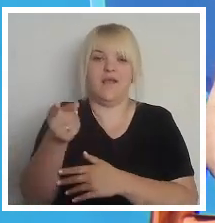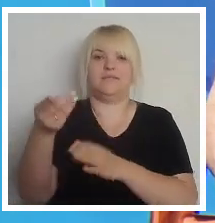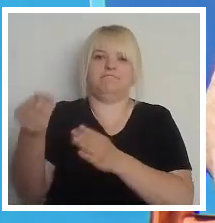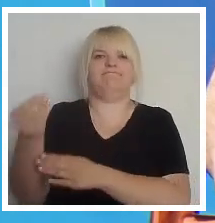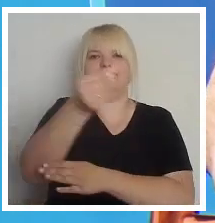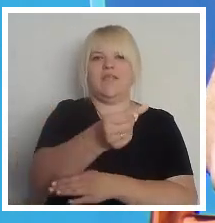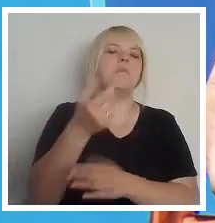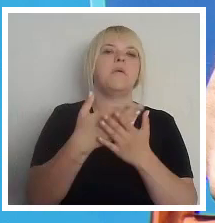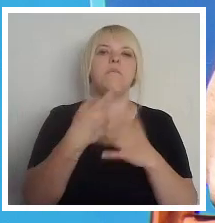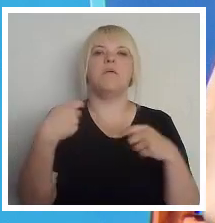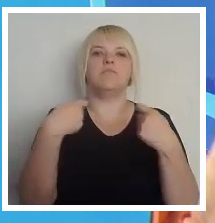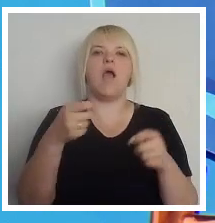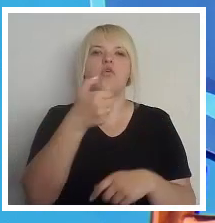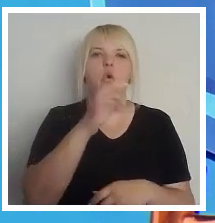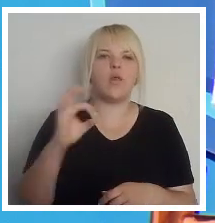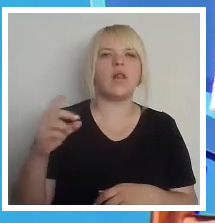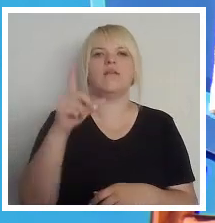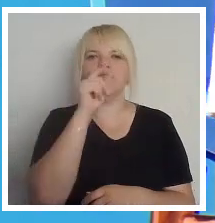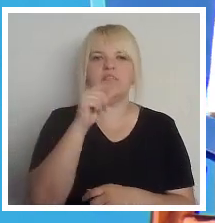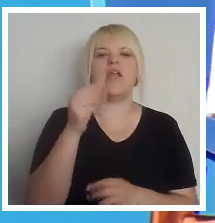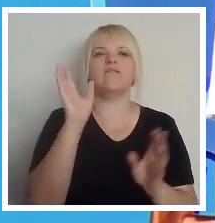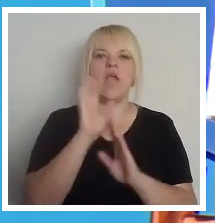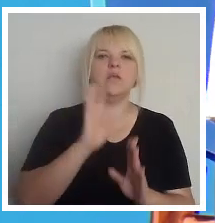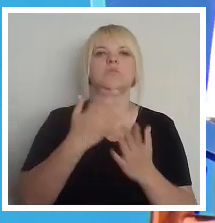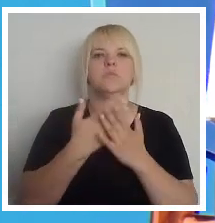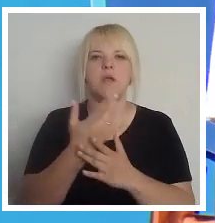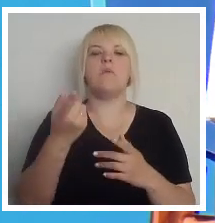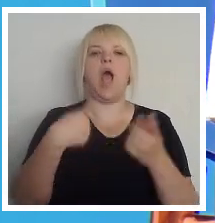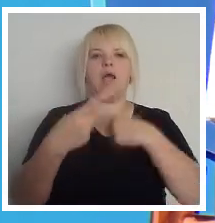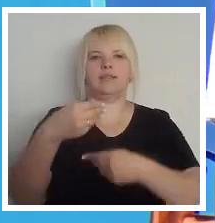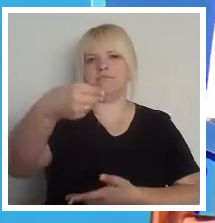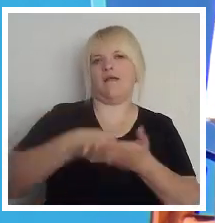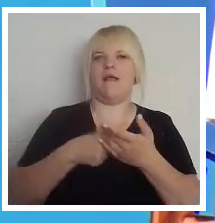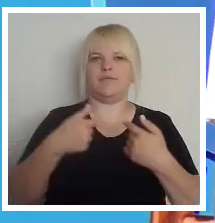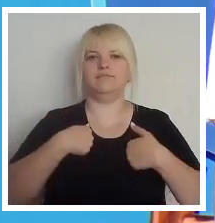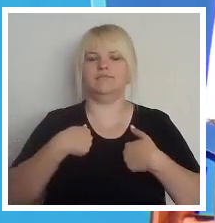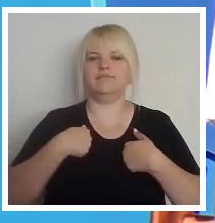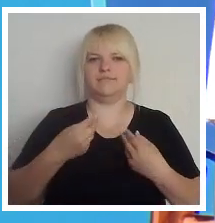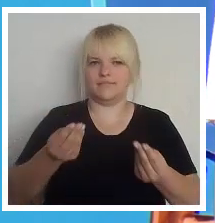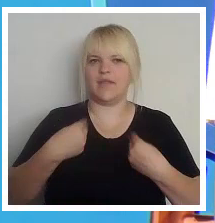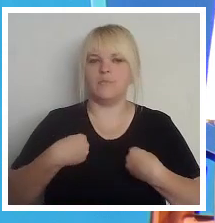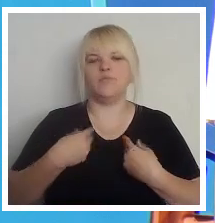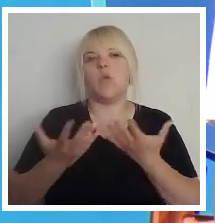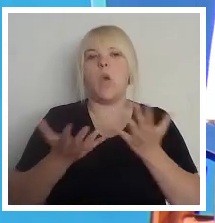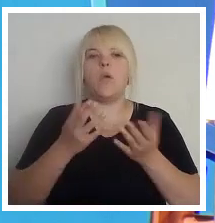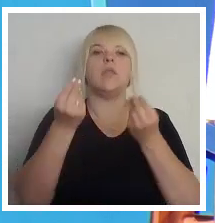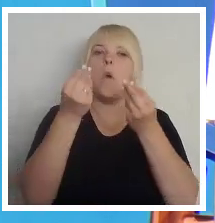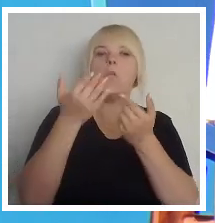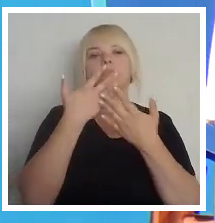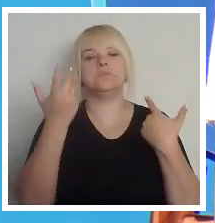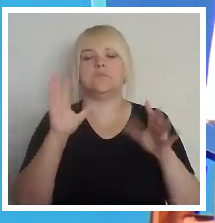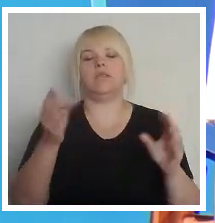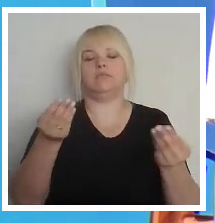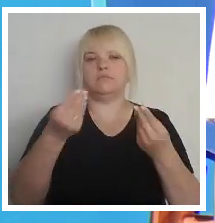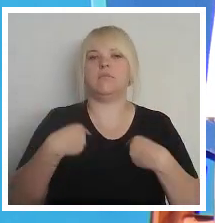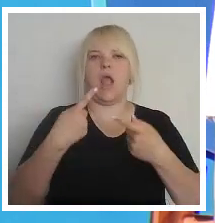vai Facebookam vai Twitterim, un viņi kaut ko saņem pretī par to. Un, protams, mēs konkurējam ar viņiem, un, nu, līdz ar to,